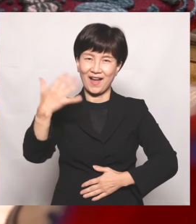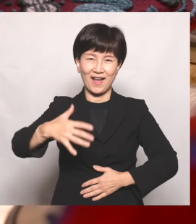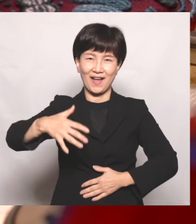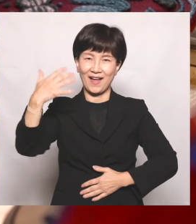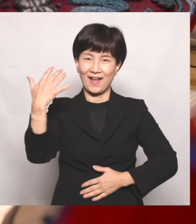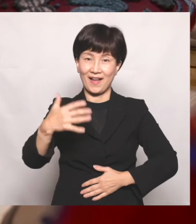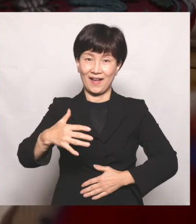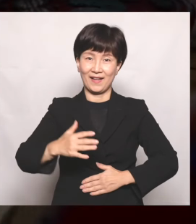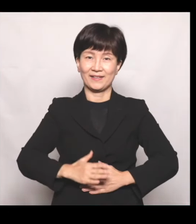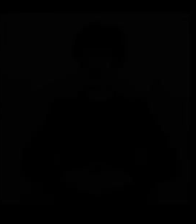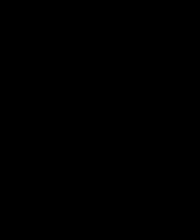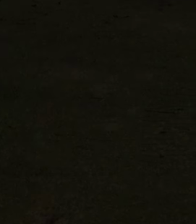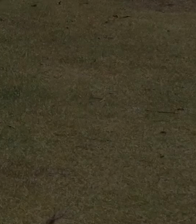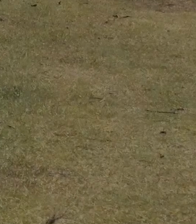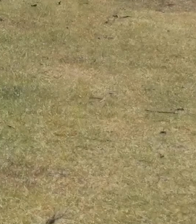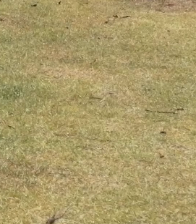터져나옵니다.